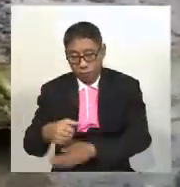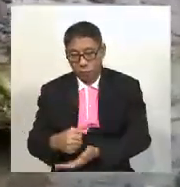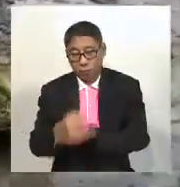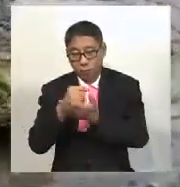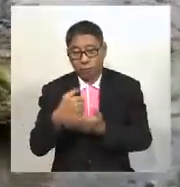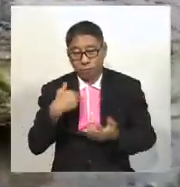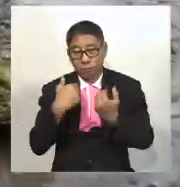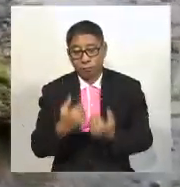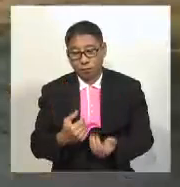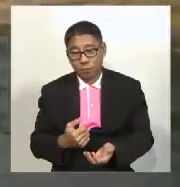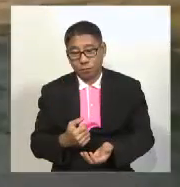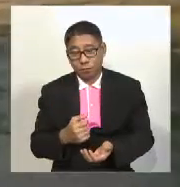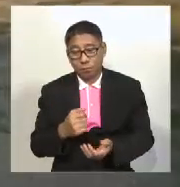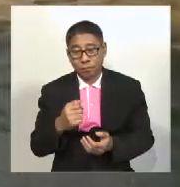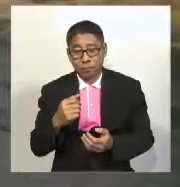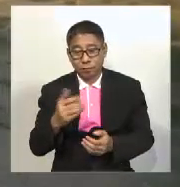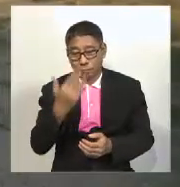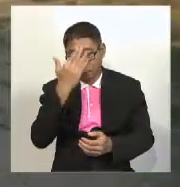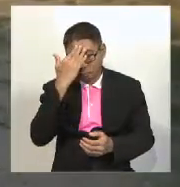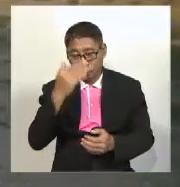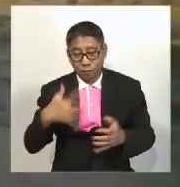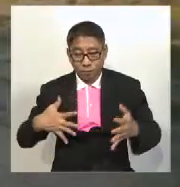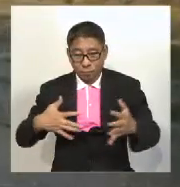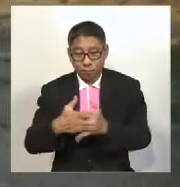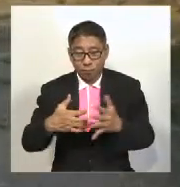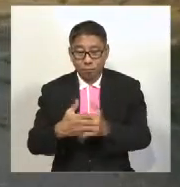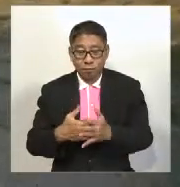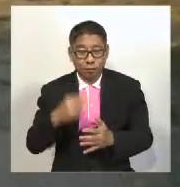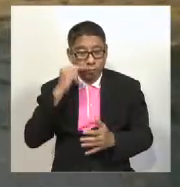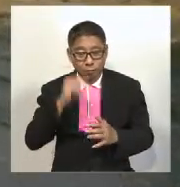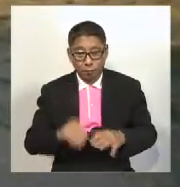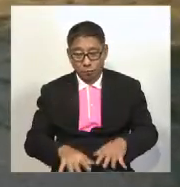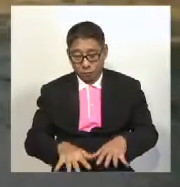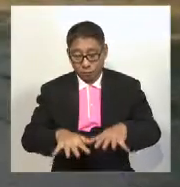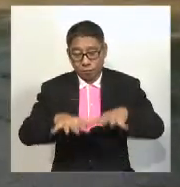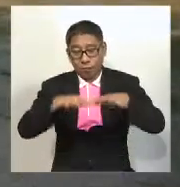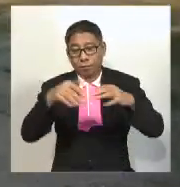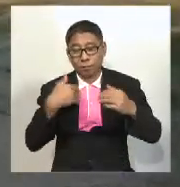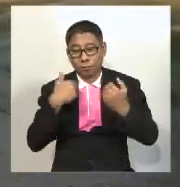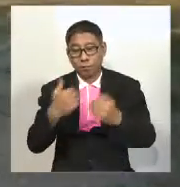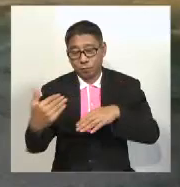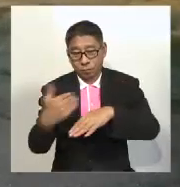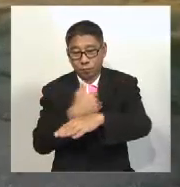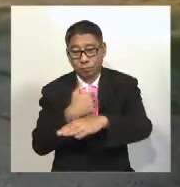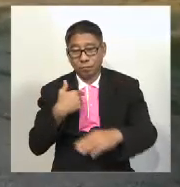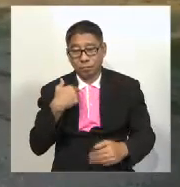นำรถแบ็คโฮมาขุดลอกหน้าท่อที่อุดตันที่เป็นสาเหตุทำให้น้ำระบายช้าจนเอ่อล้นท่วมถนน